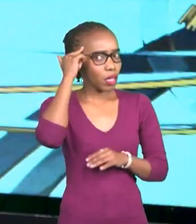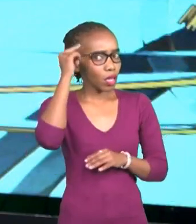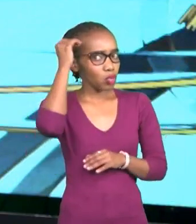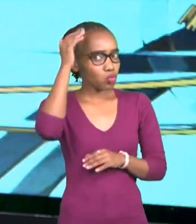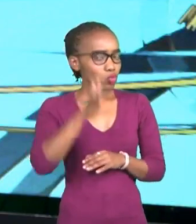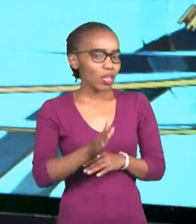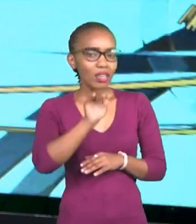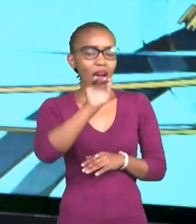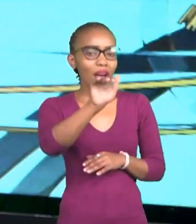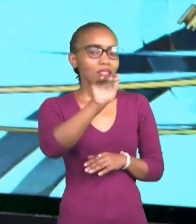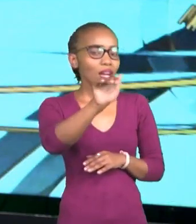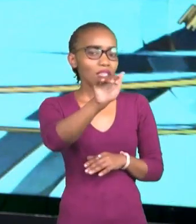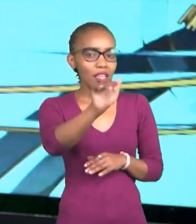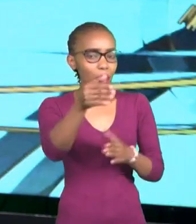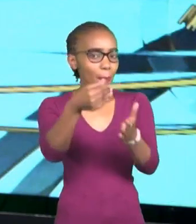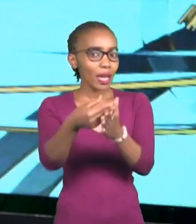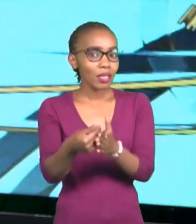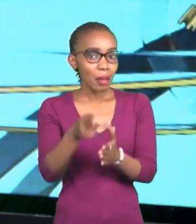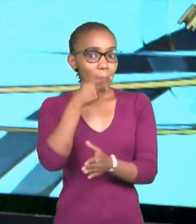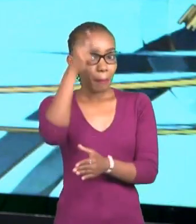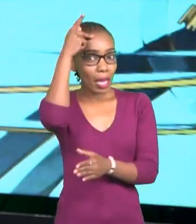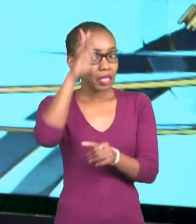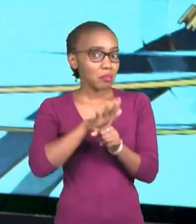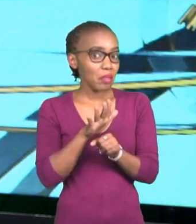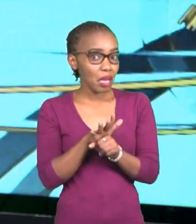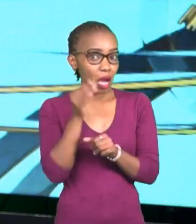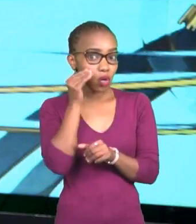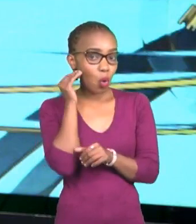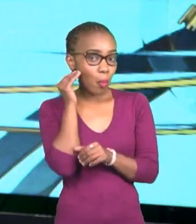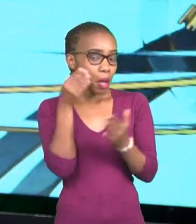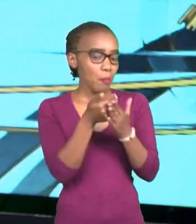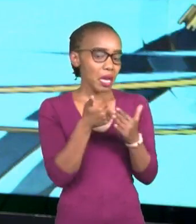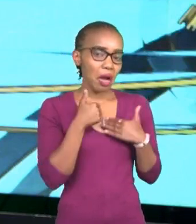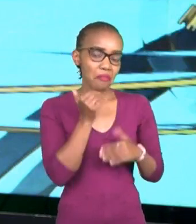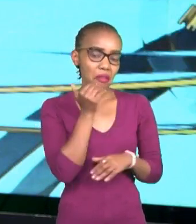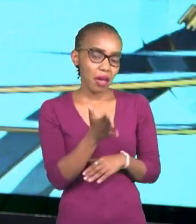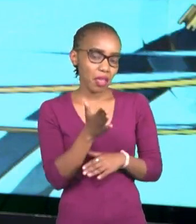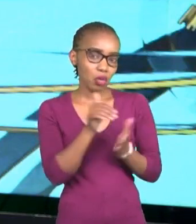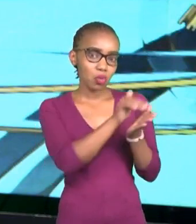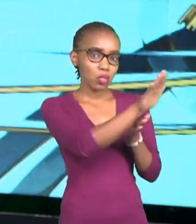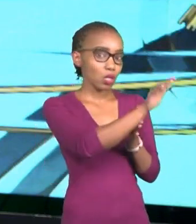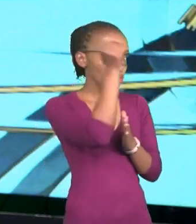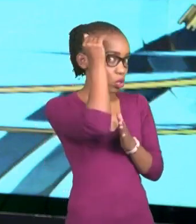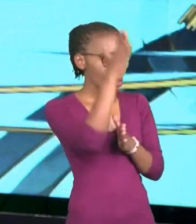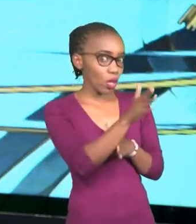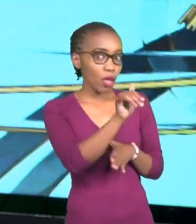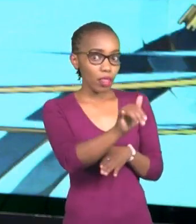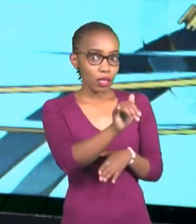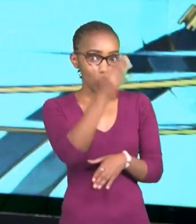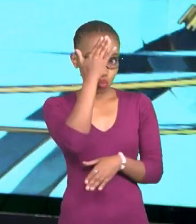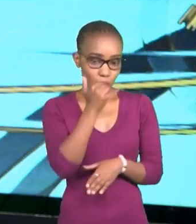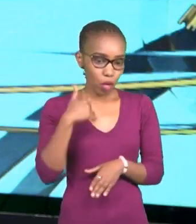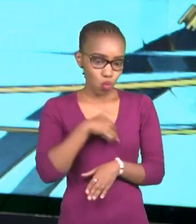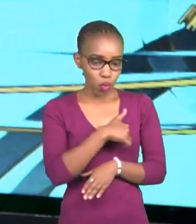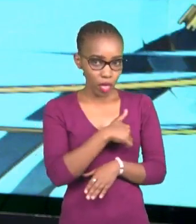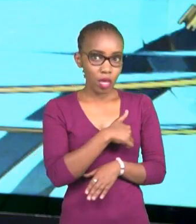kuitisha wazazi wao pesa. Most of these parents pia wao nyumbani hawana ile pesa ya kutumia mwanafunzi. That is why sisi kama